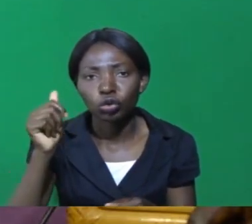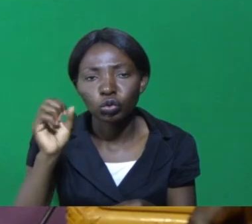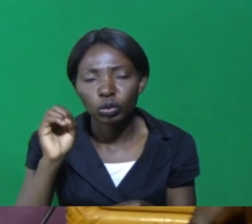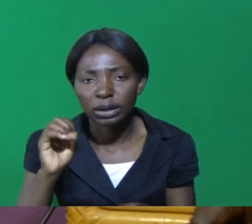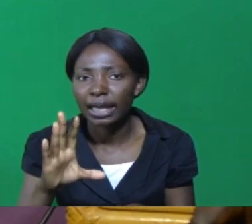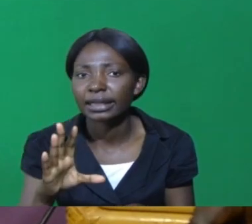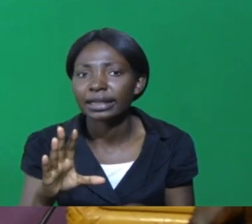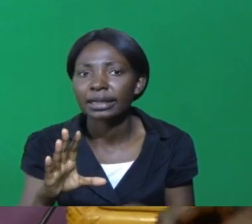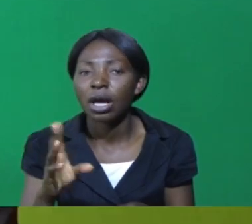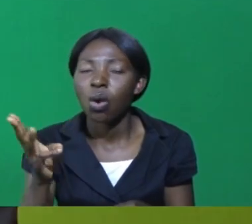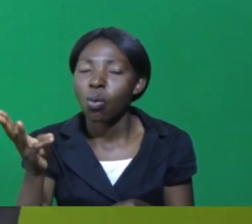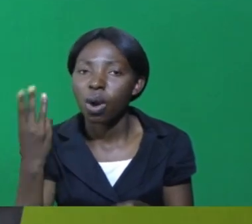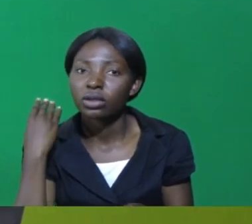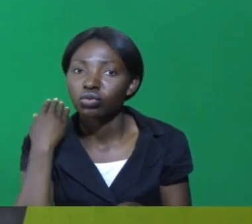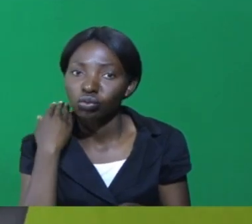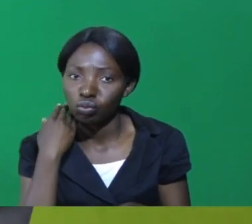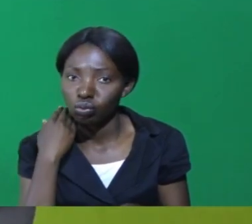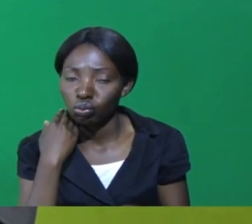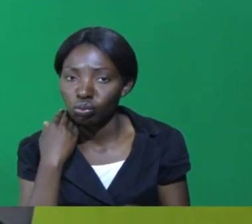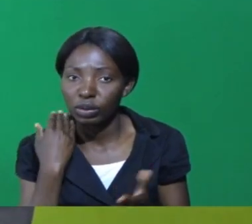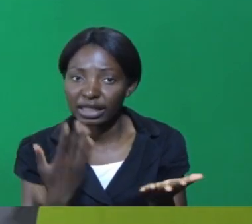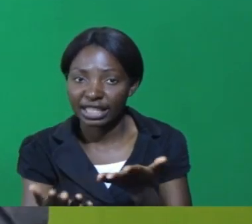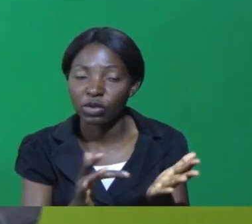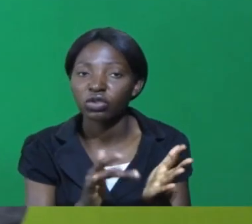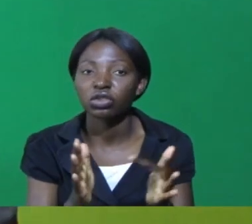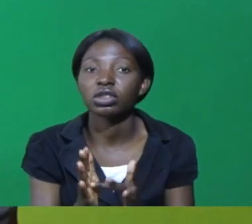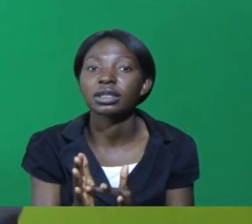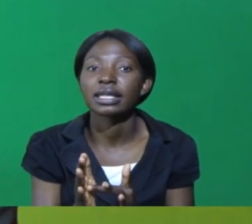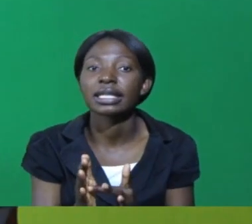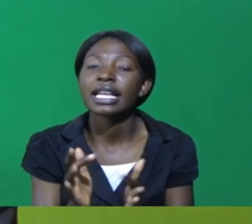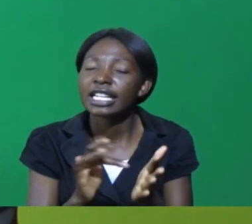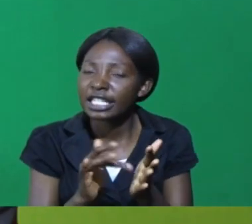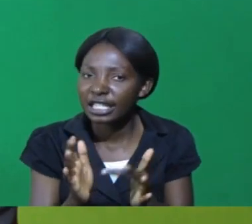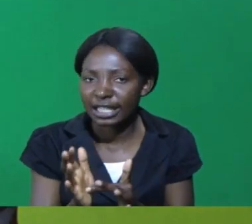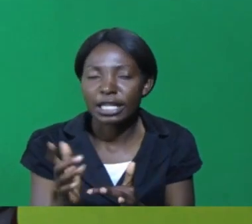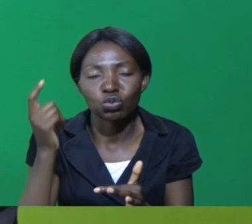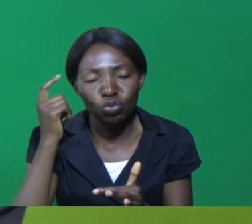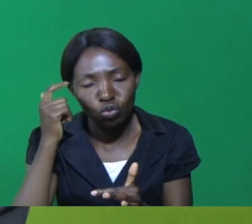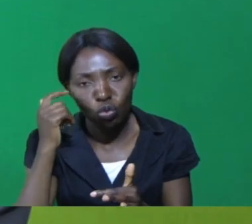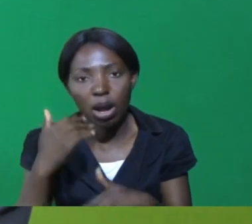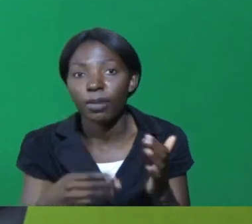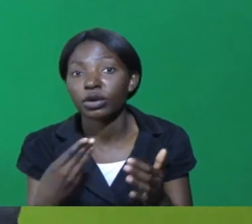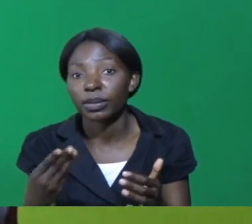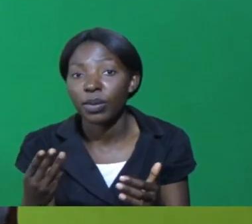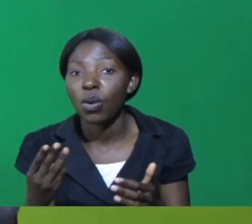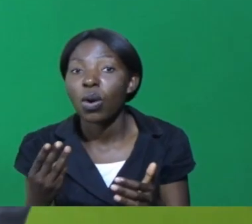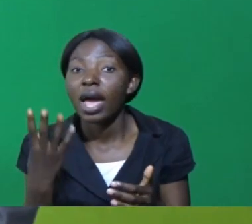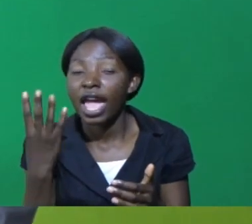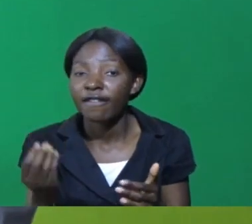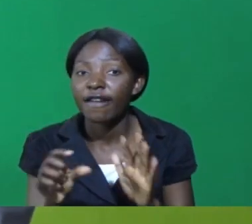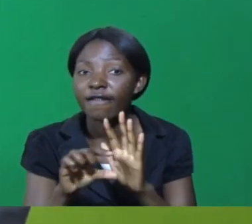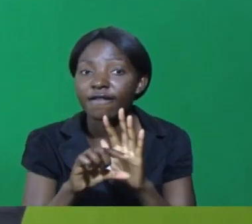Jesu zviri vanhu. Right. Jesu aiziva zviri vanhu. Okay. Pane